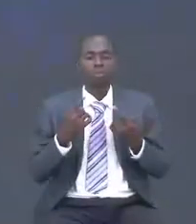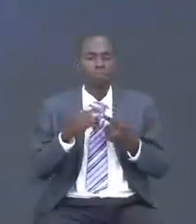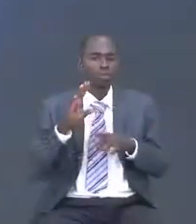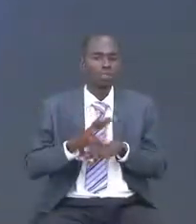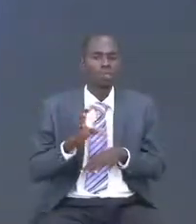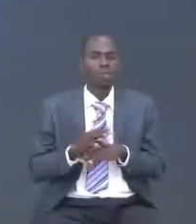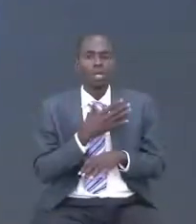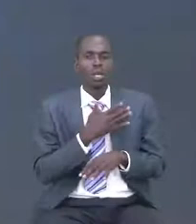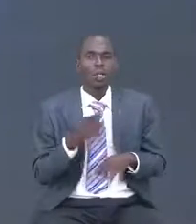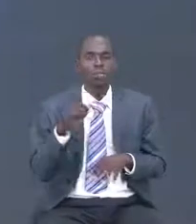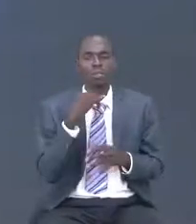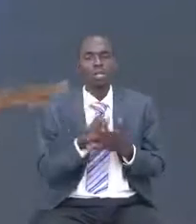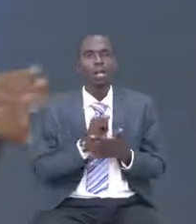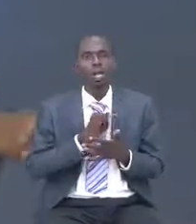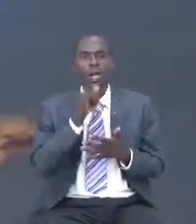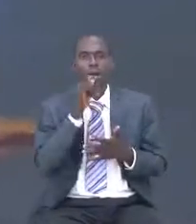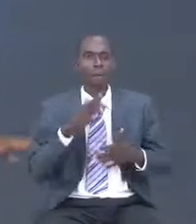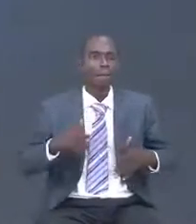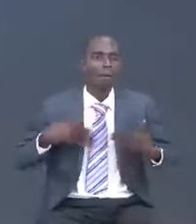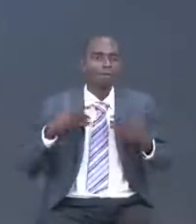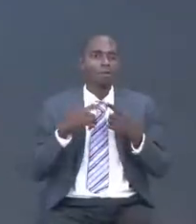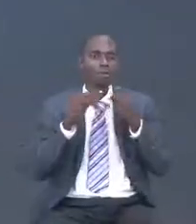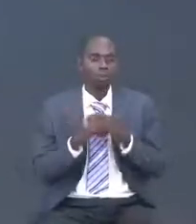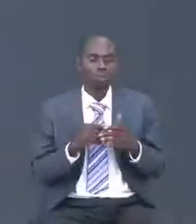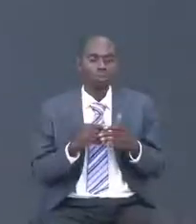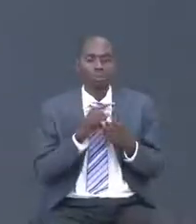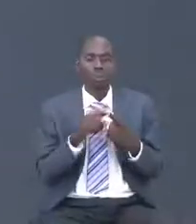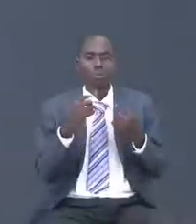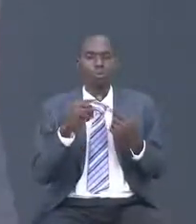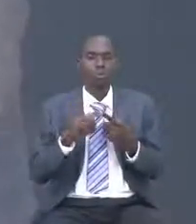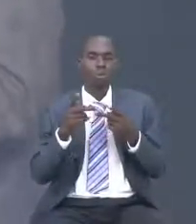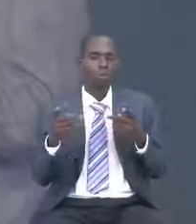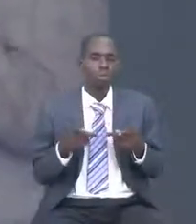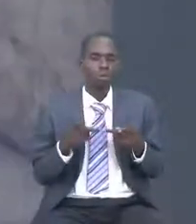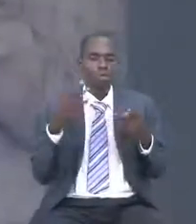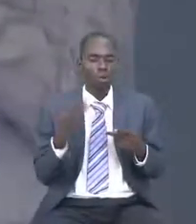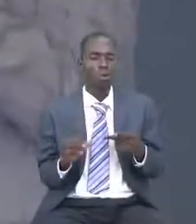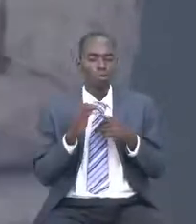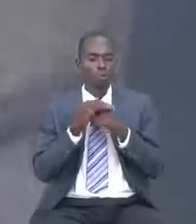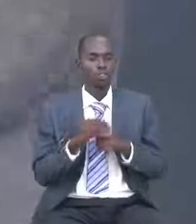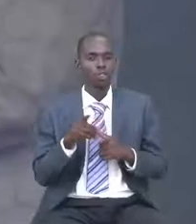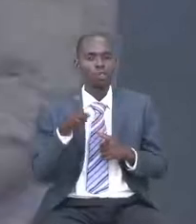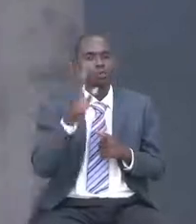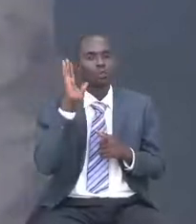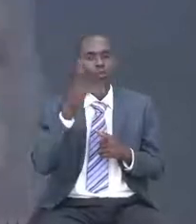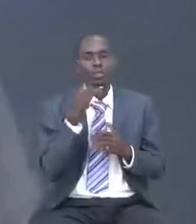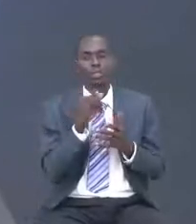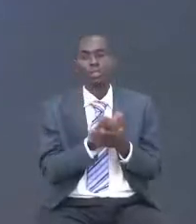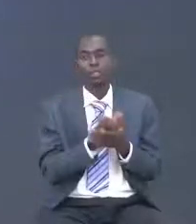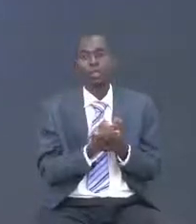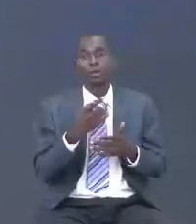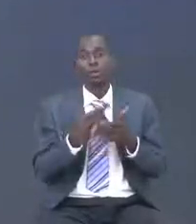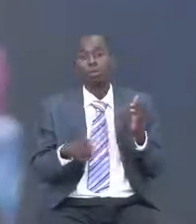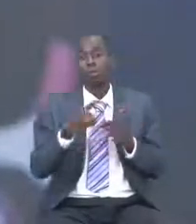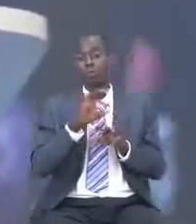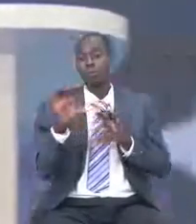excité aujourd'hui. Quand tu viens à l'église, tu viens, oh, je suis excité pour adorer. Quand tu viens au service, tu viens, ah, oh, je